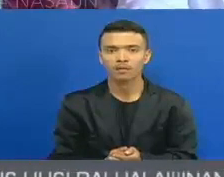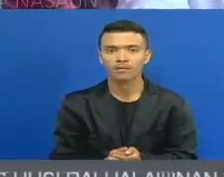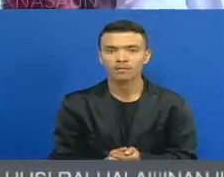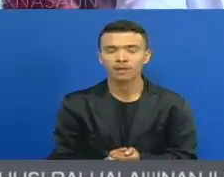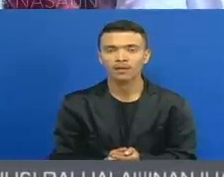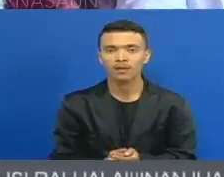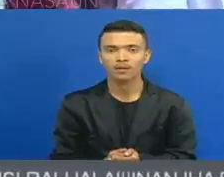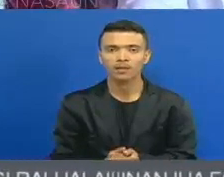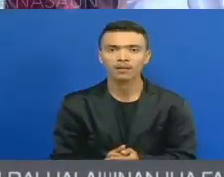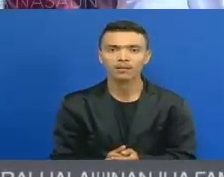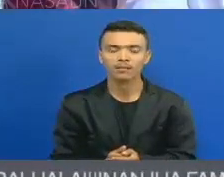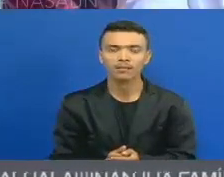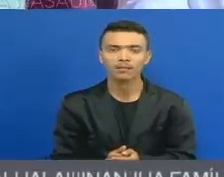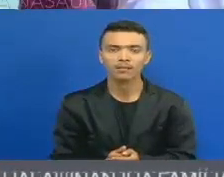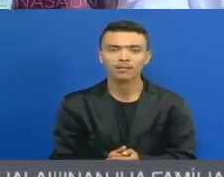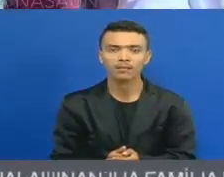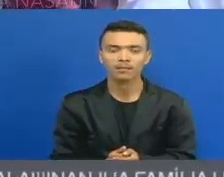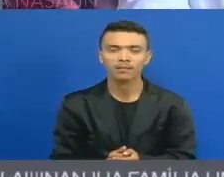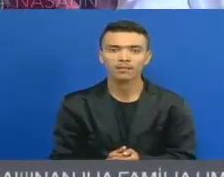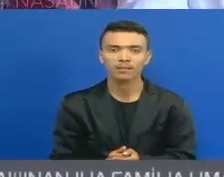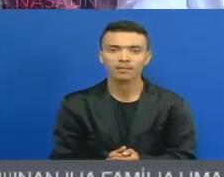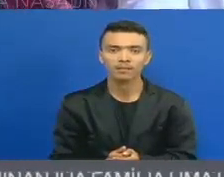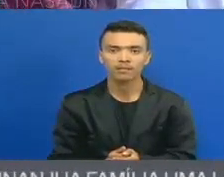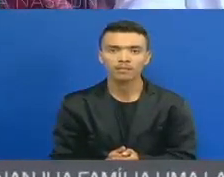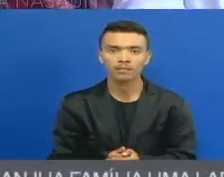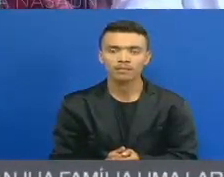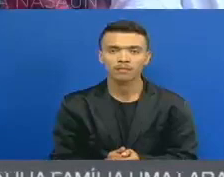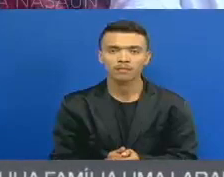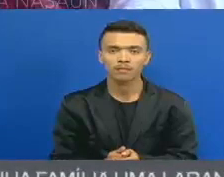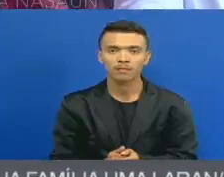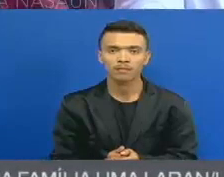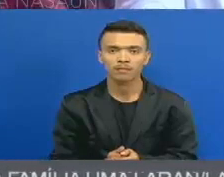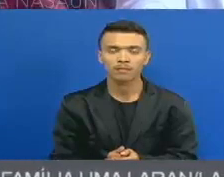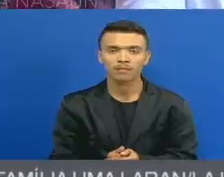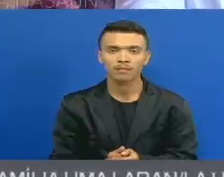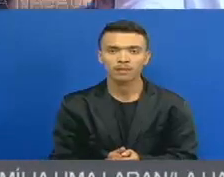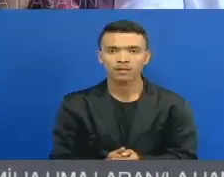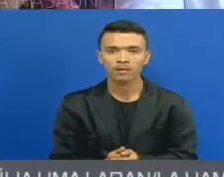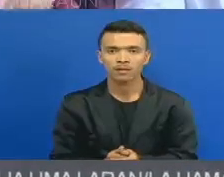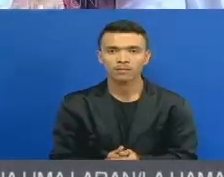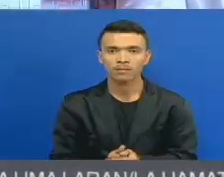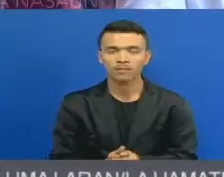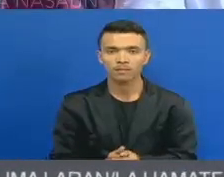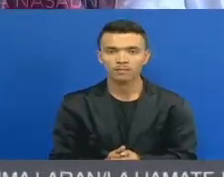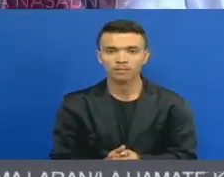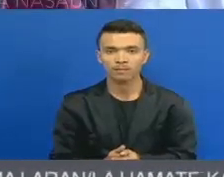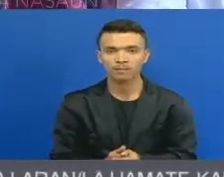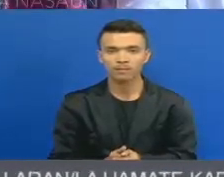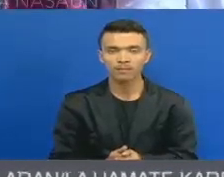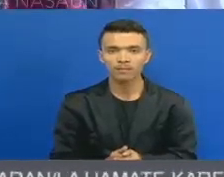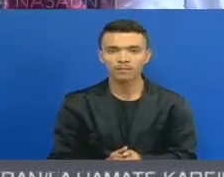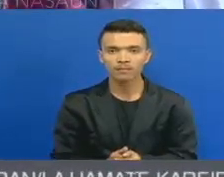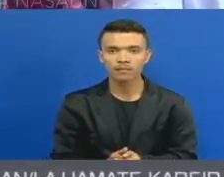kena abo di kolokus raja kobatan tidak hanya sang presiden, tidak hanya sang vice presiden. Nah, mereka itu waktu ini ini ya,